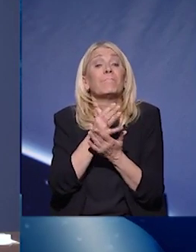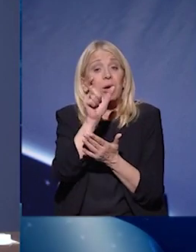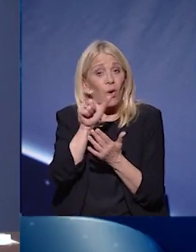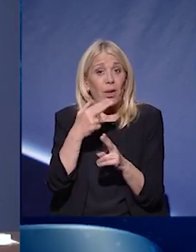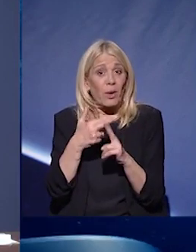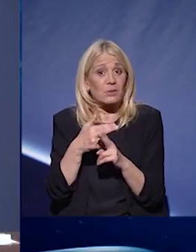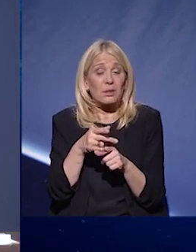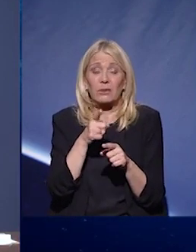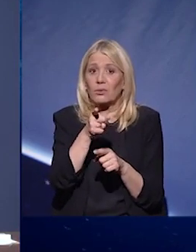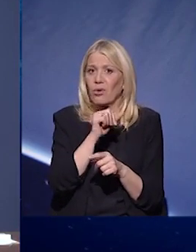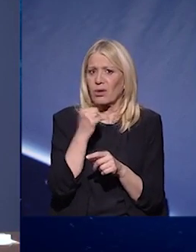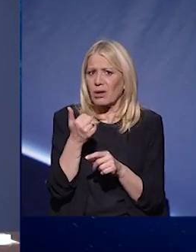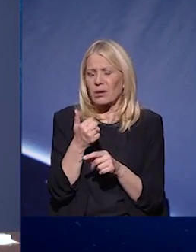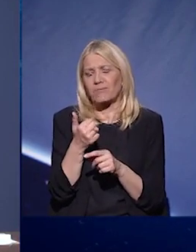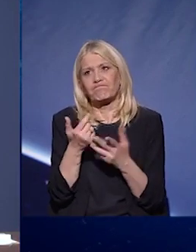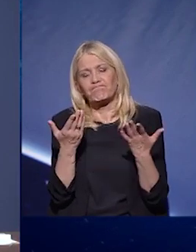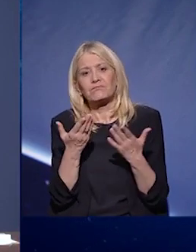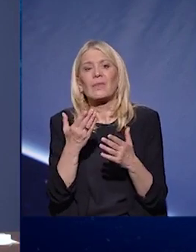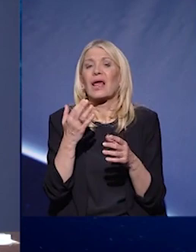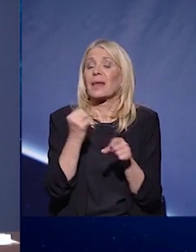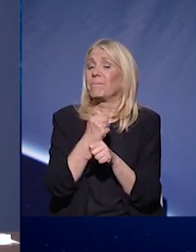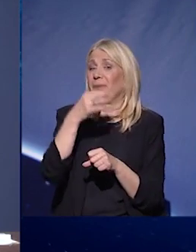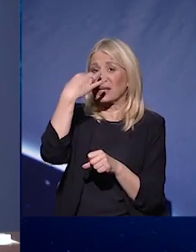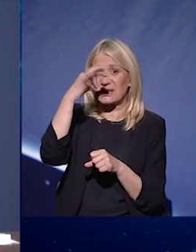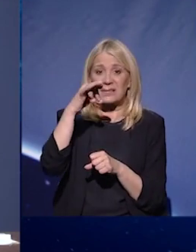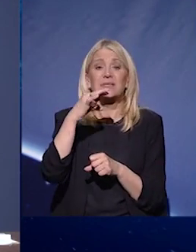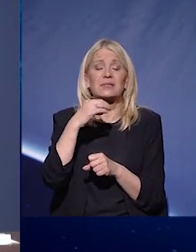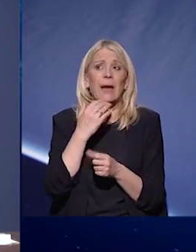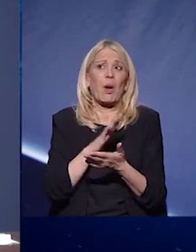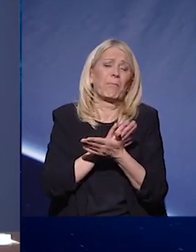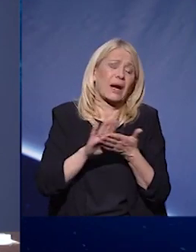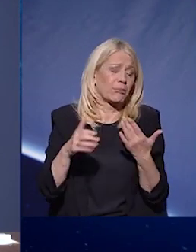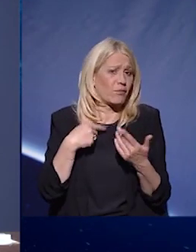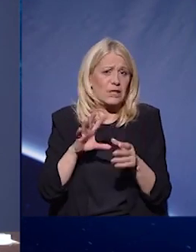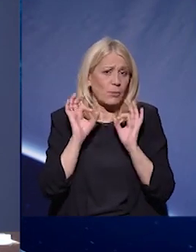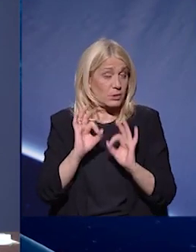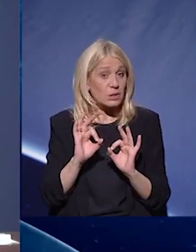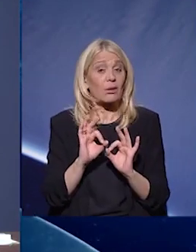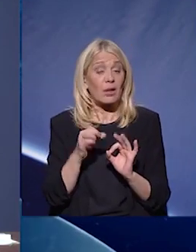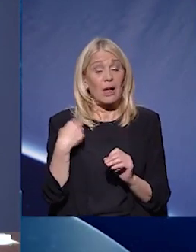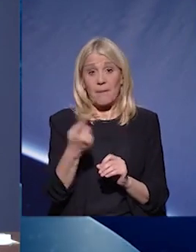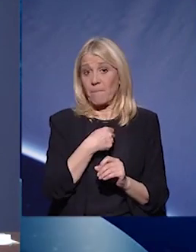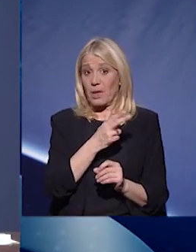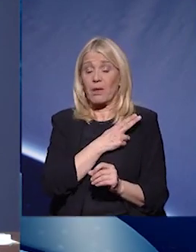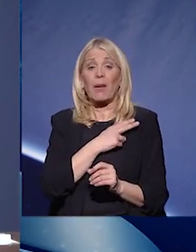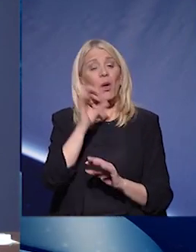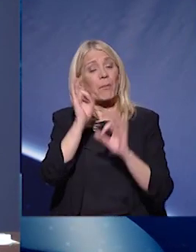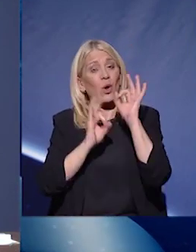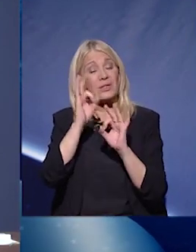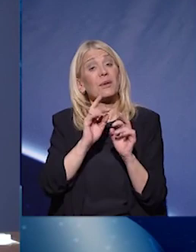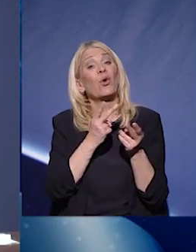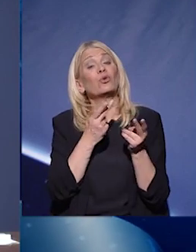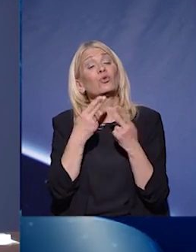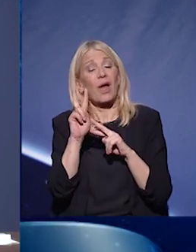to je ipak samo pretpostavka. Mi imamo procene